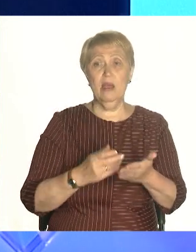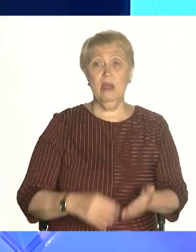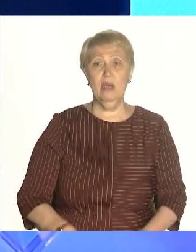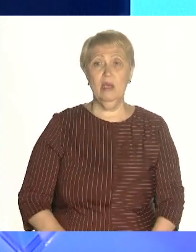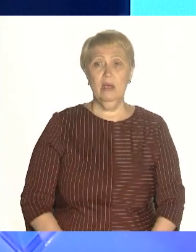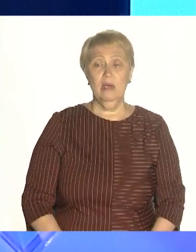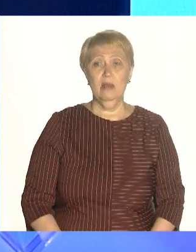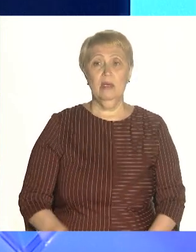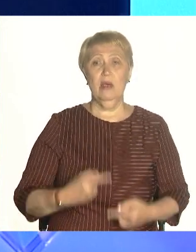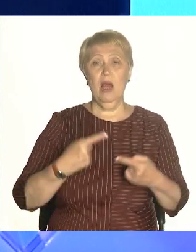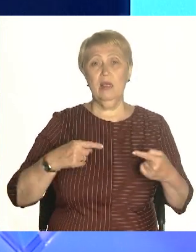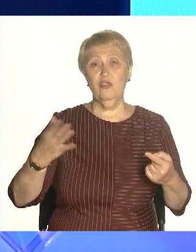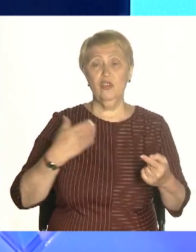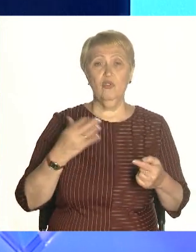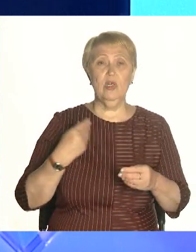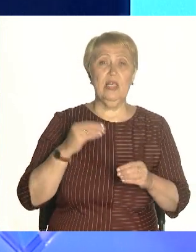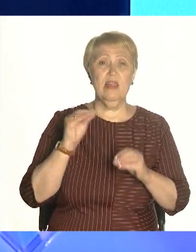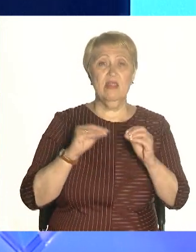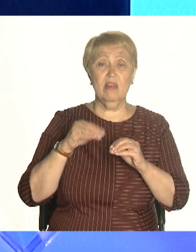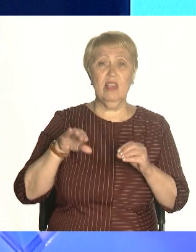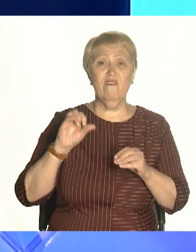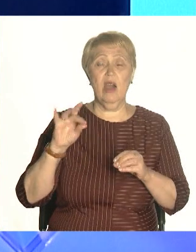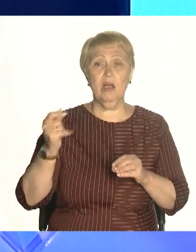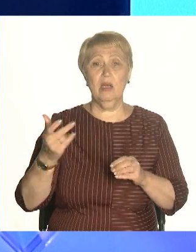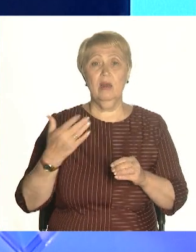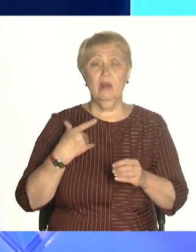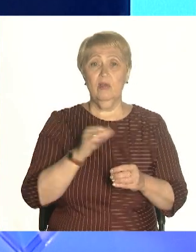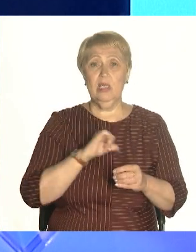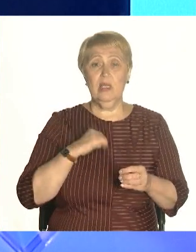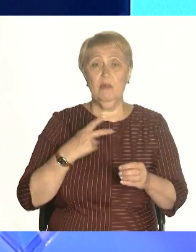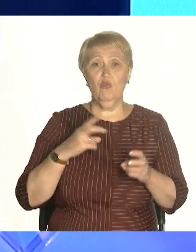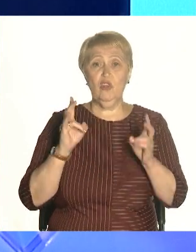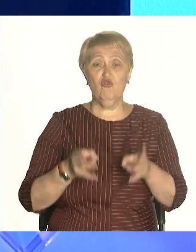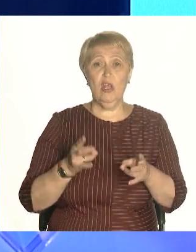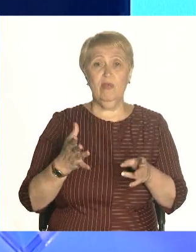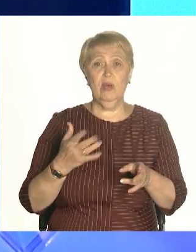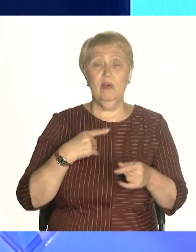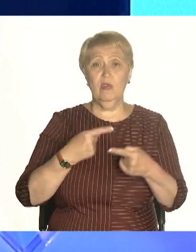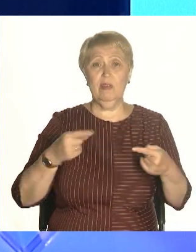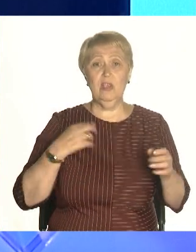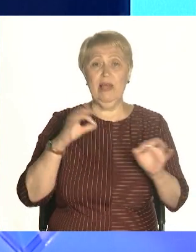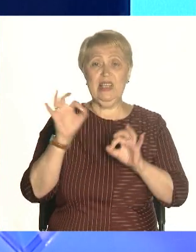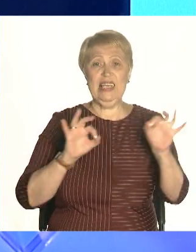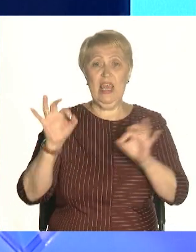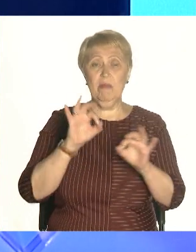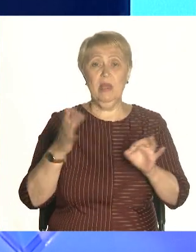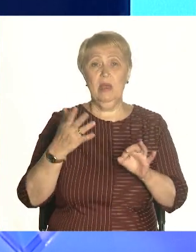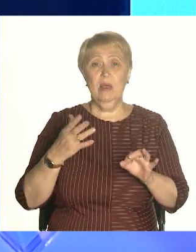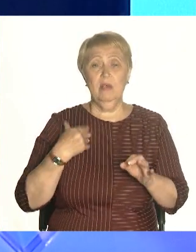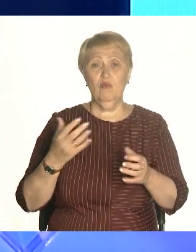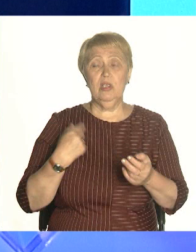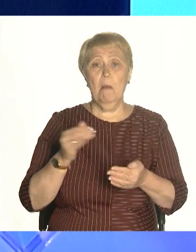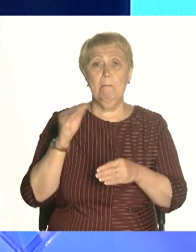там, товаров, ими кто-то занимается через интернет, становятся жертвами последующей схемы, то есть поступает звонок от